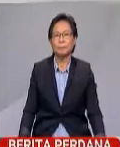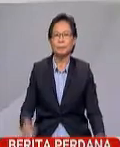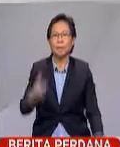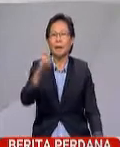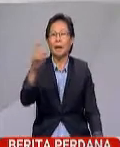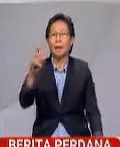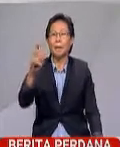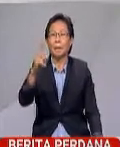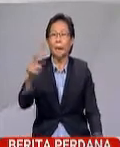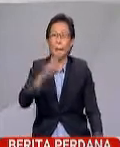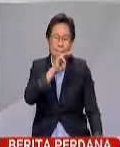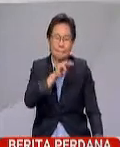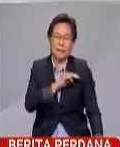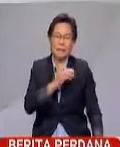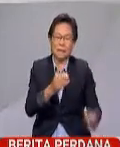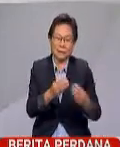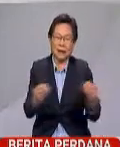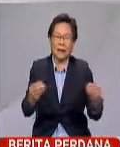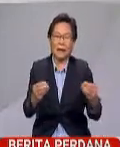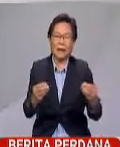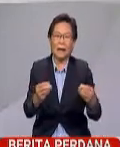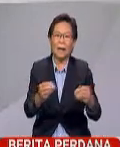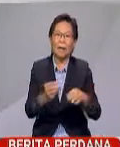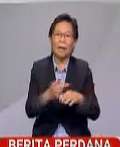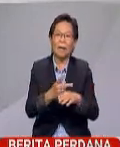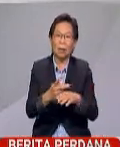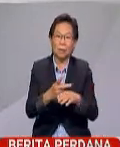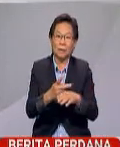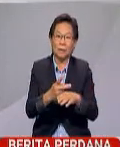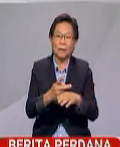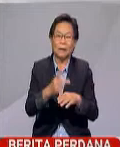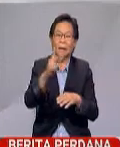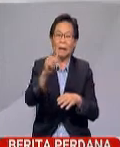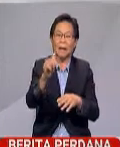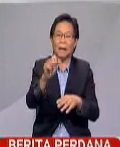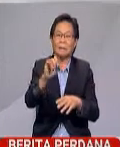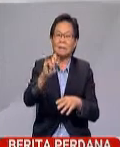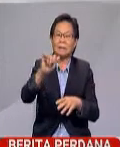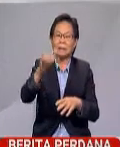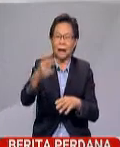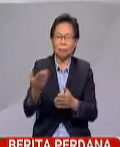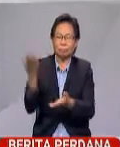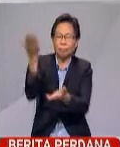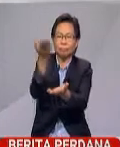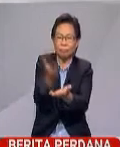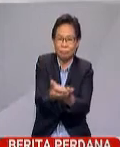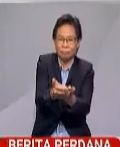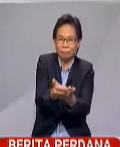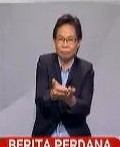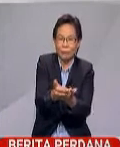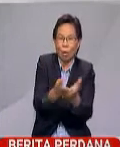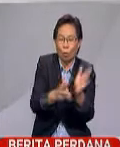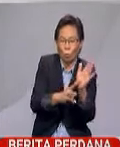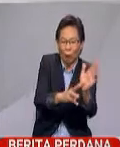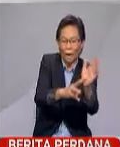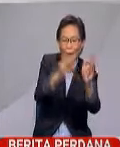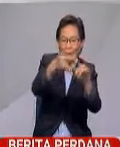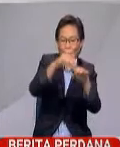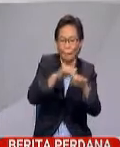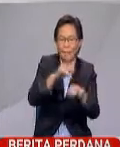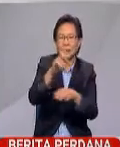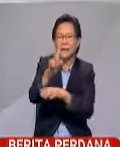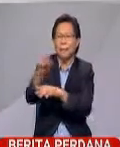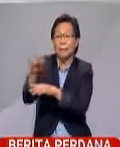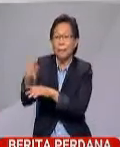Bekas Menteri Tanah dan Pembangunan Koperasi Tan Sri Kasitah Gadam akan mengemukakan representasi kepada pihak